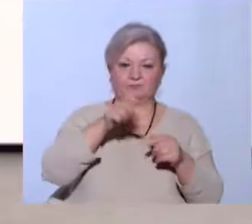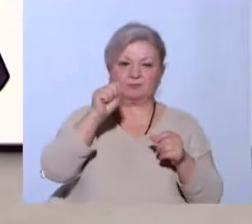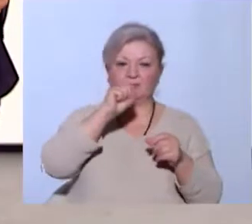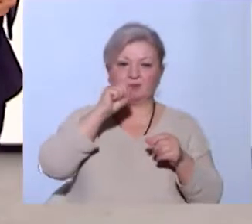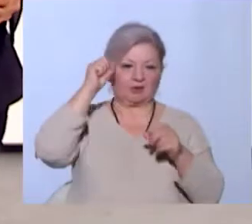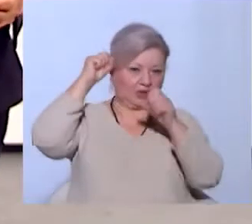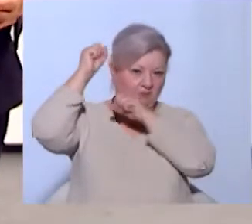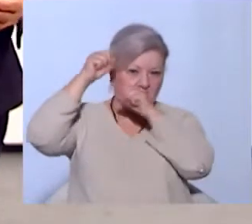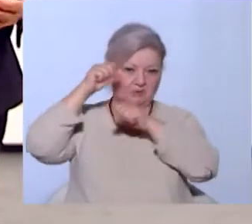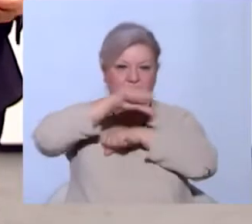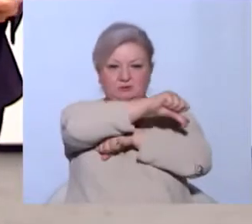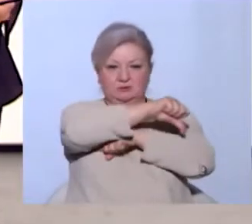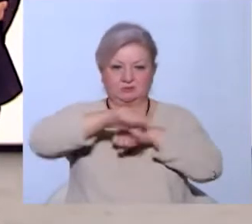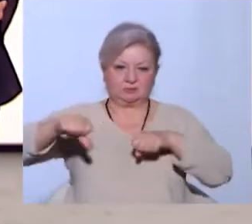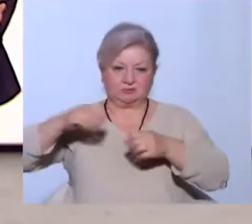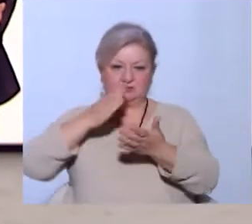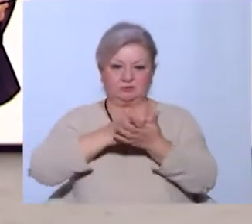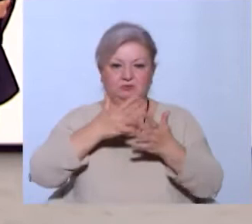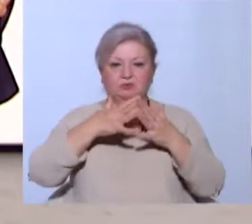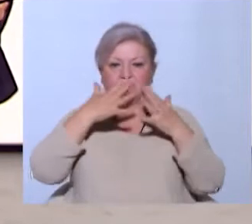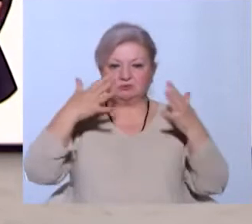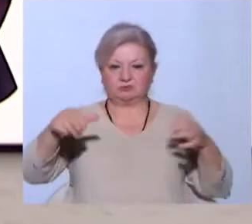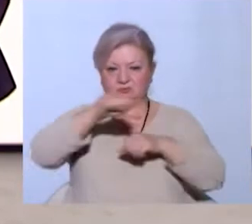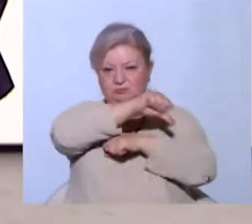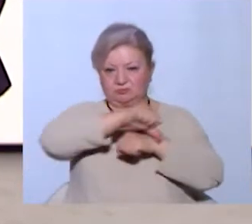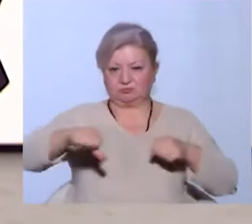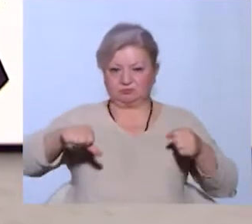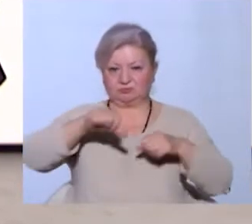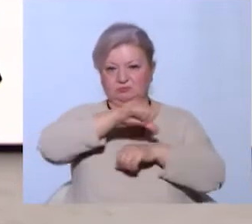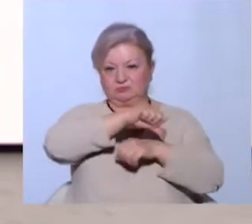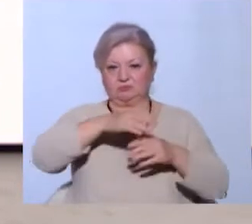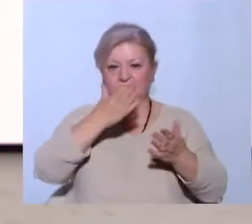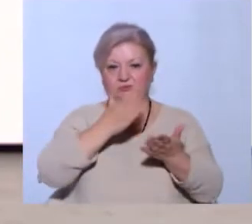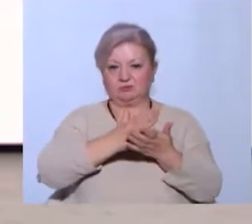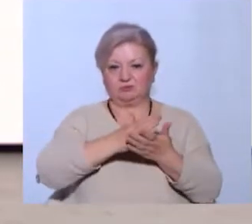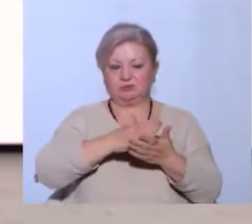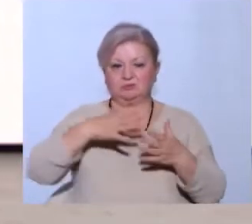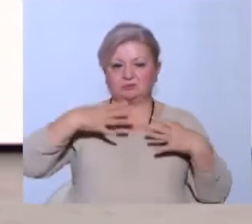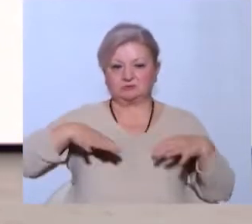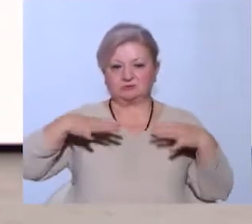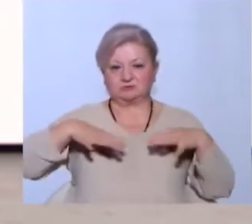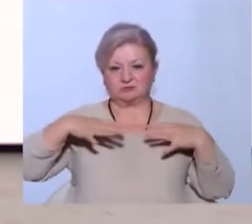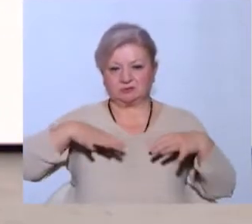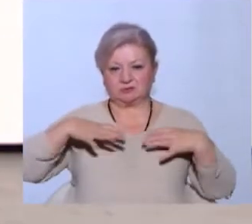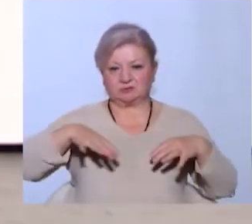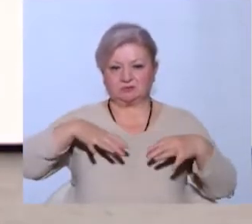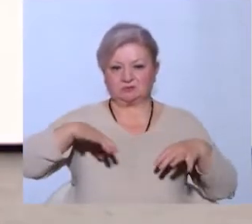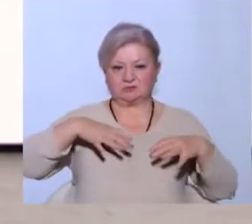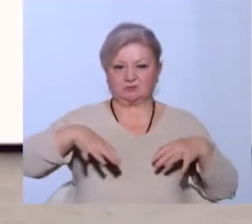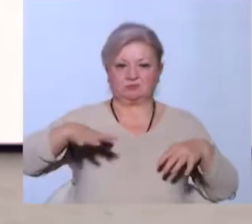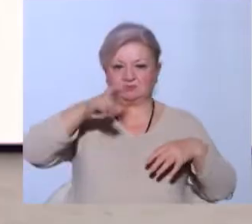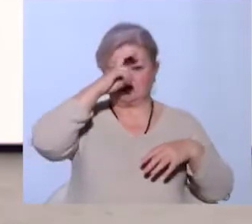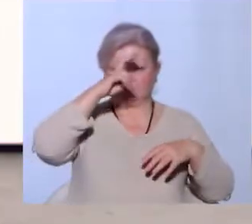აფხაზეთის საზღვარის დიდი მონაკვეთი, საზღვრის დიდი მონაკვეთი საქართველოს სახელმწიფო საზღვარს ემთხვევა და